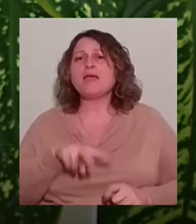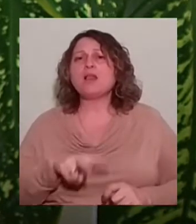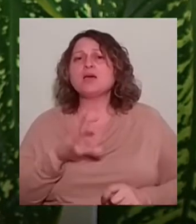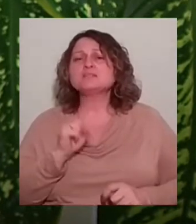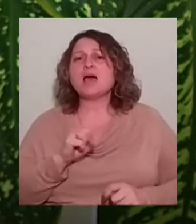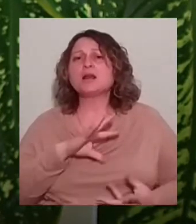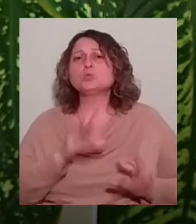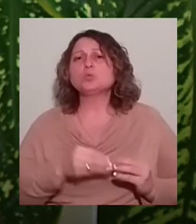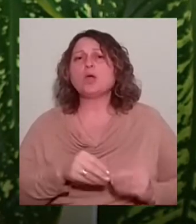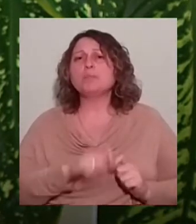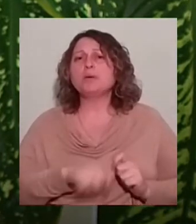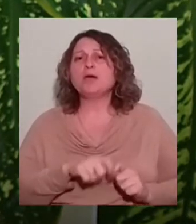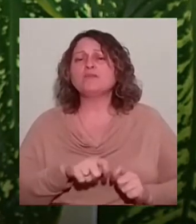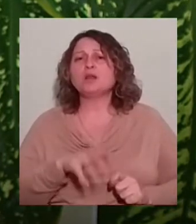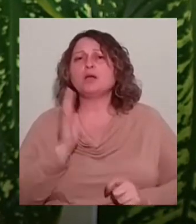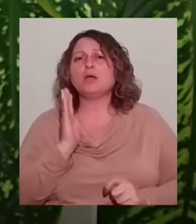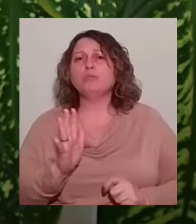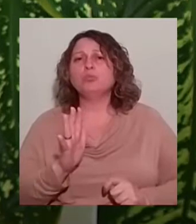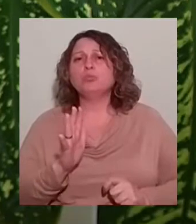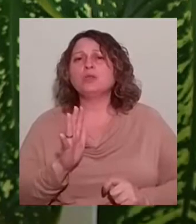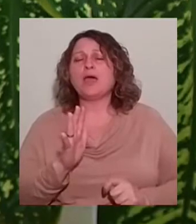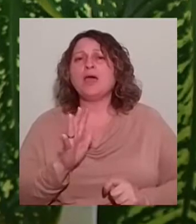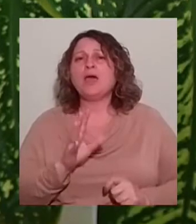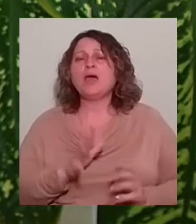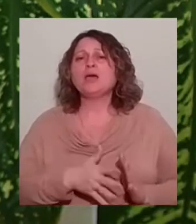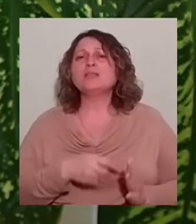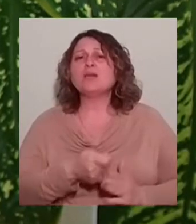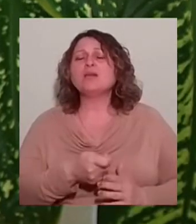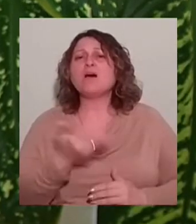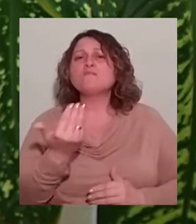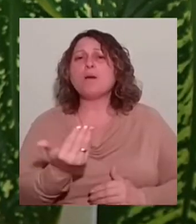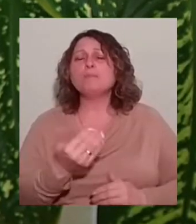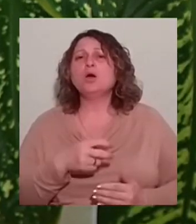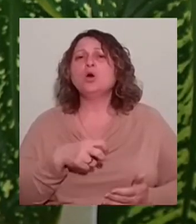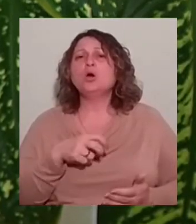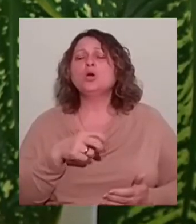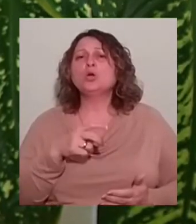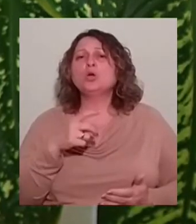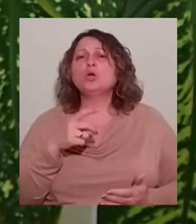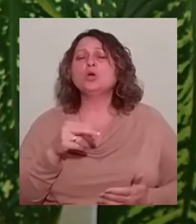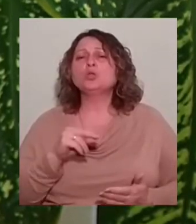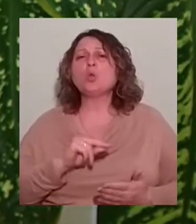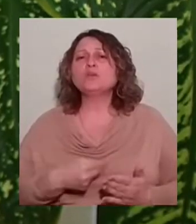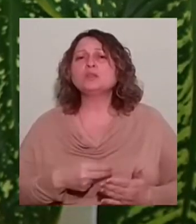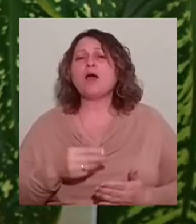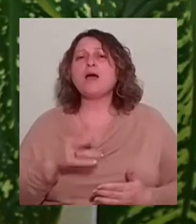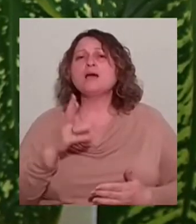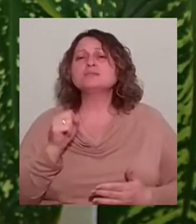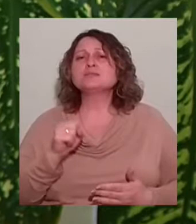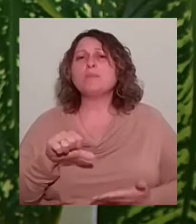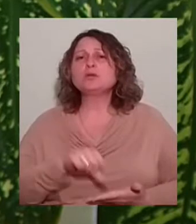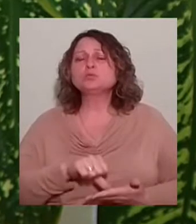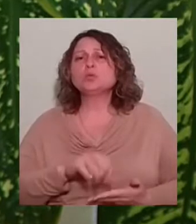результатами перевірки буде видана довідка та рекомендації до відділу освіти стосовно керівника закладу освіти та відповідно до